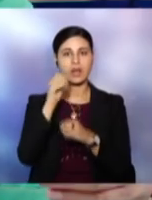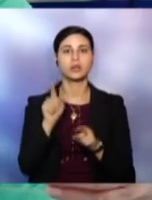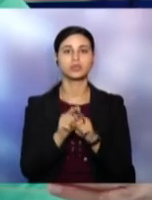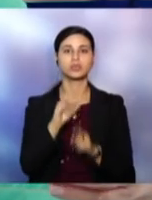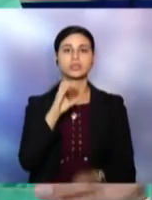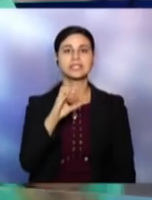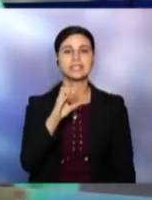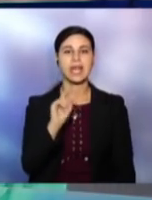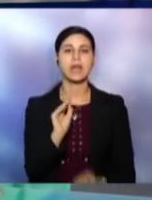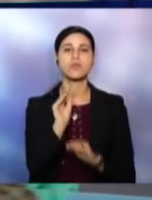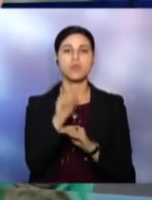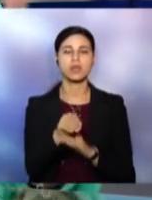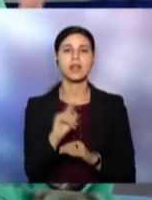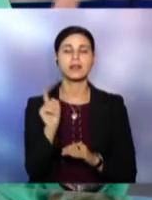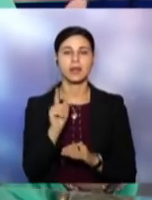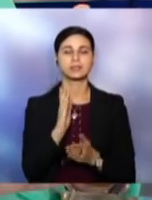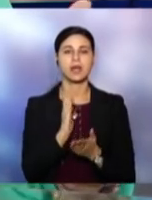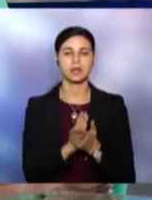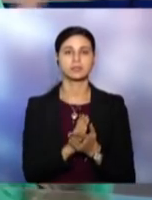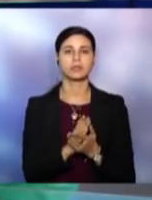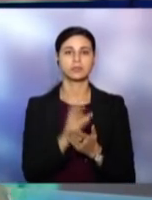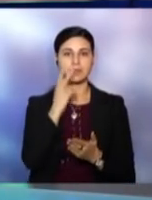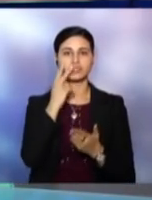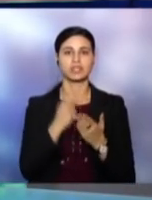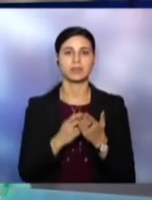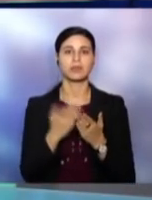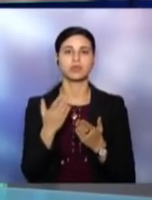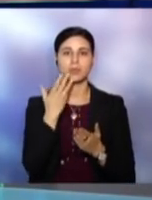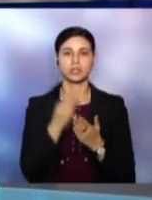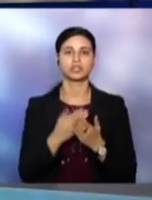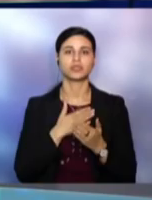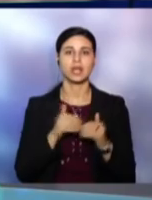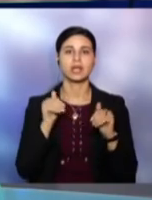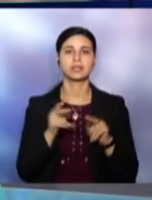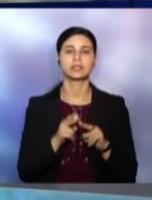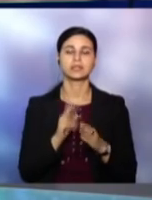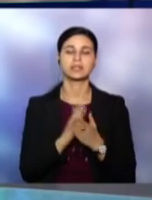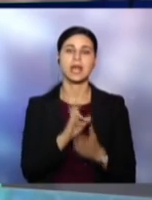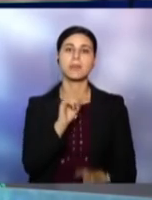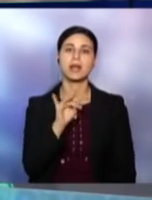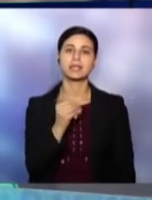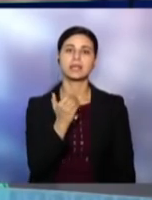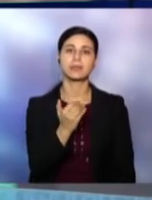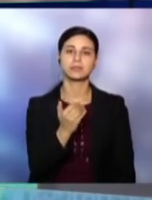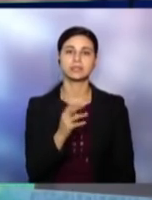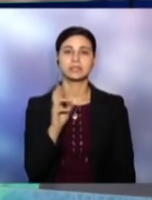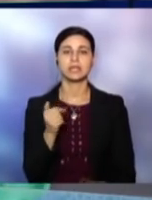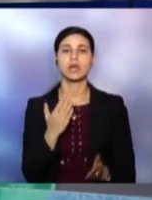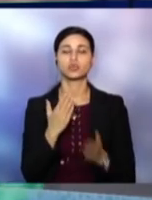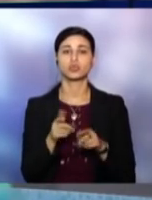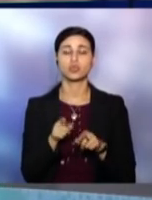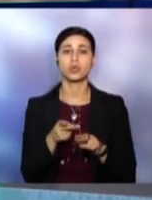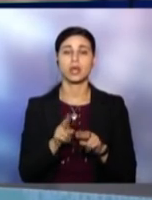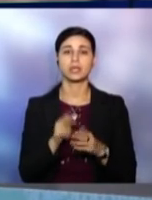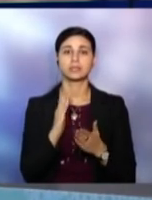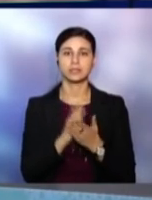ცერეაქტიული ცილის მომატება. რაღაც არსებობს რაღაც მაჩვენებლები იმისა, რომ ჩვენ გადავწყვიტოთ, რომ ეს არის ბაქტერიული გენეზის და თუ ბაქტერიული ამ